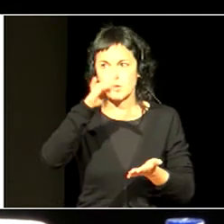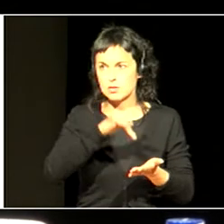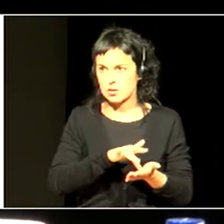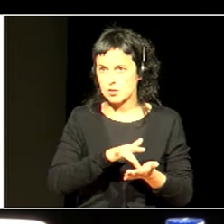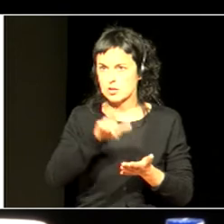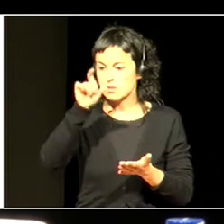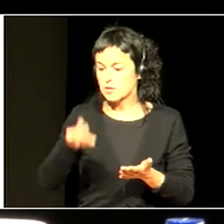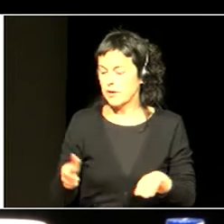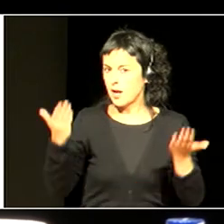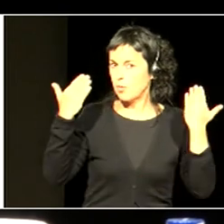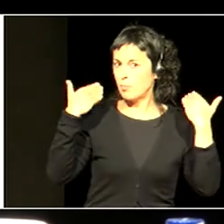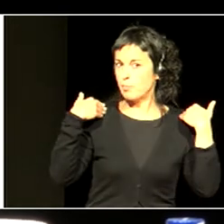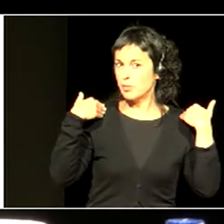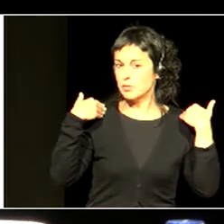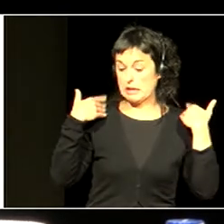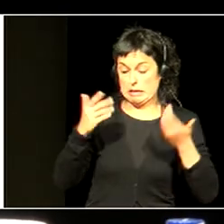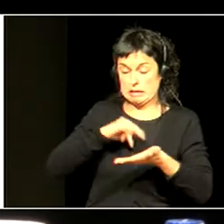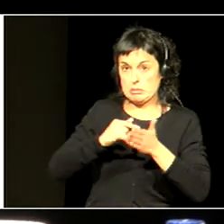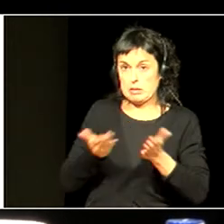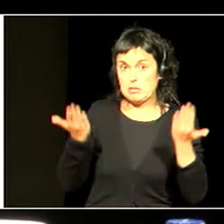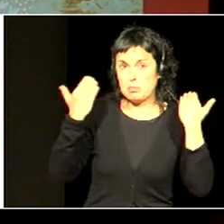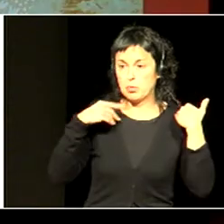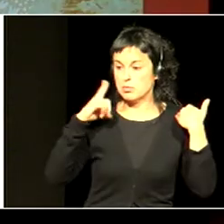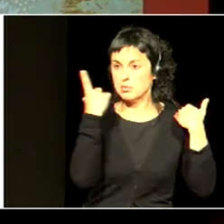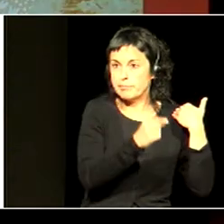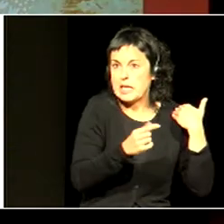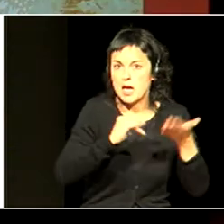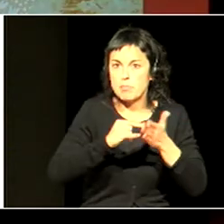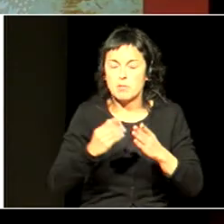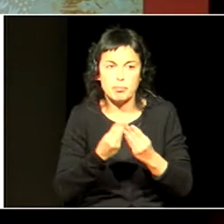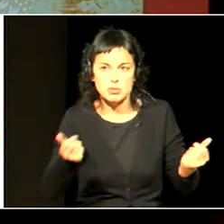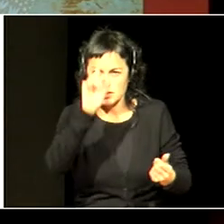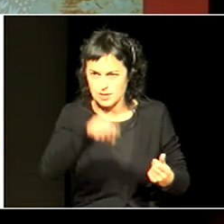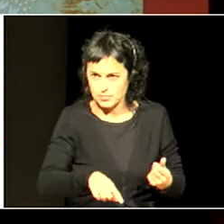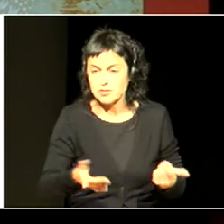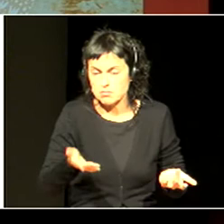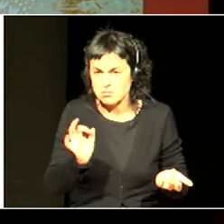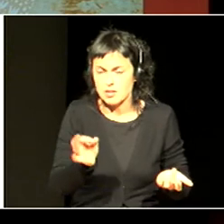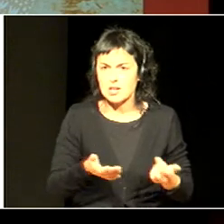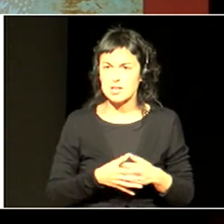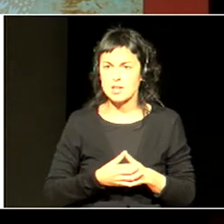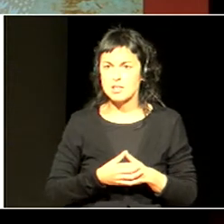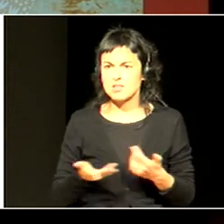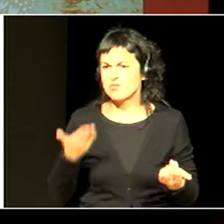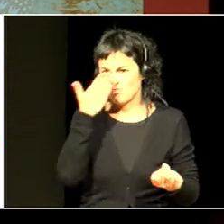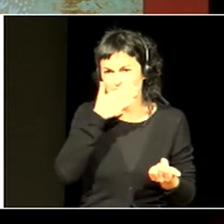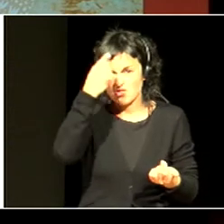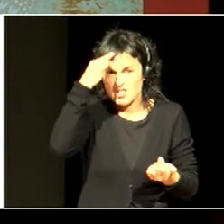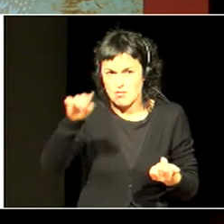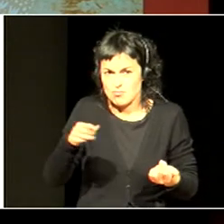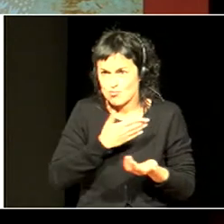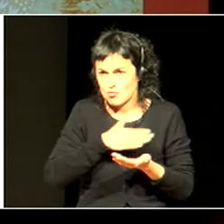anean plana desagertu egiten da, da, nik izo, jo, bai, errezoia duko, ez. Eta hori oso ondo dakigu, ikastetxietan egoten garienok,